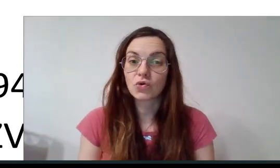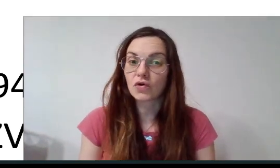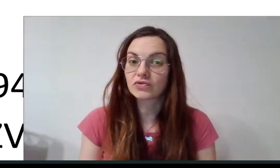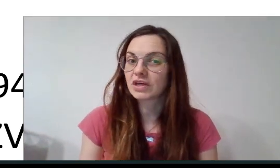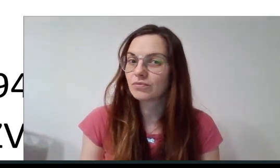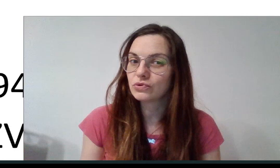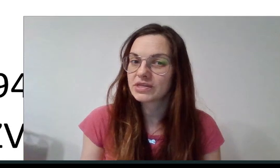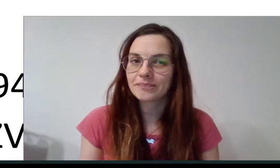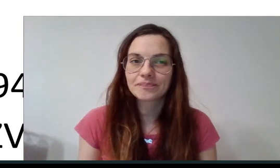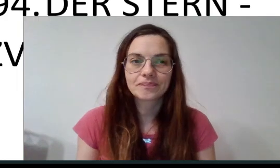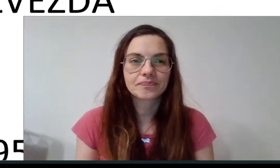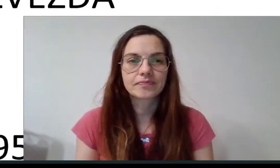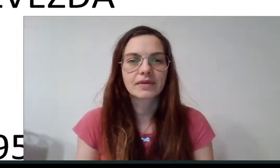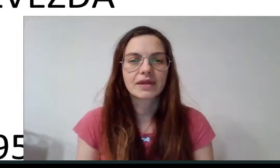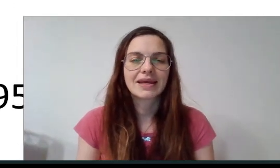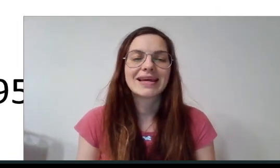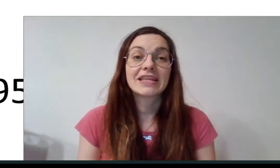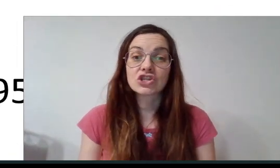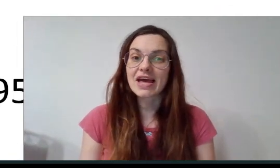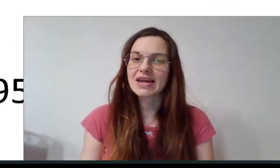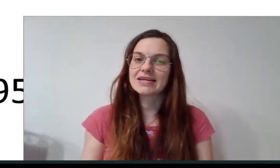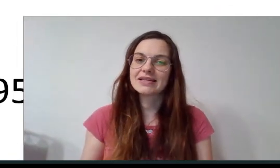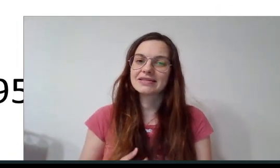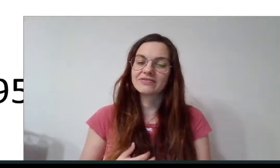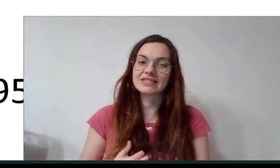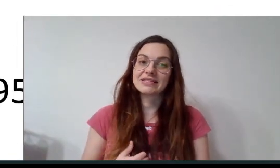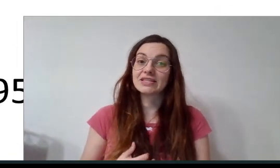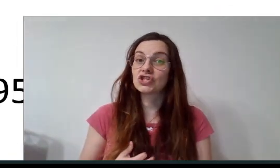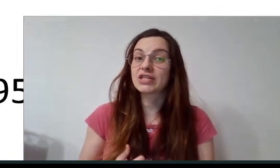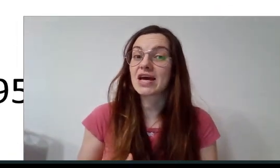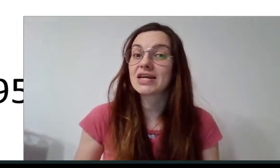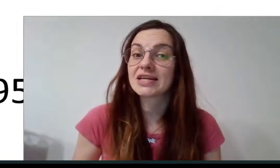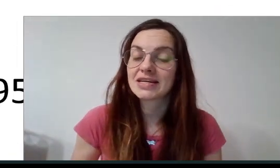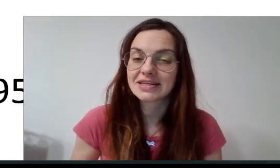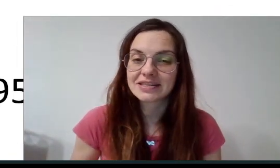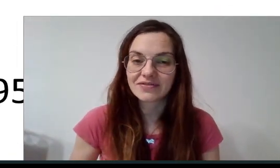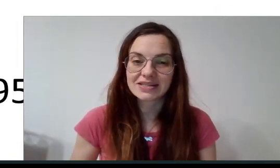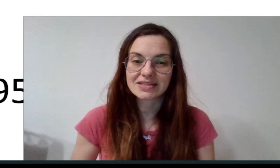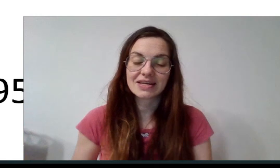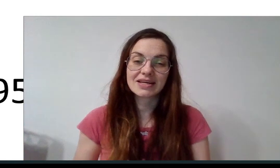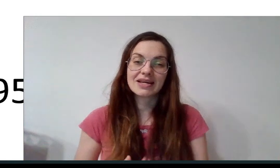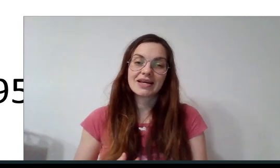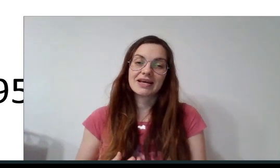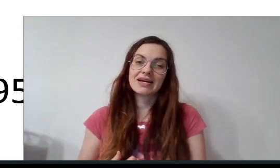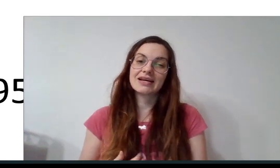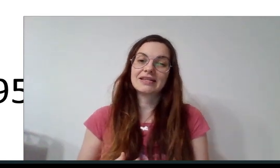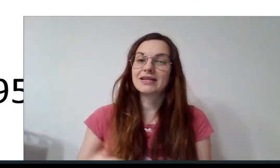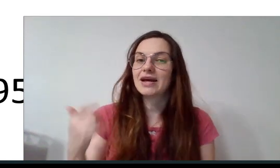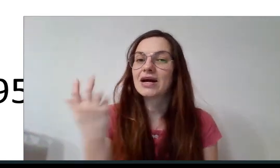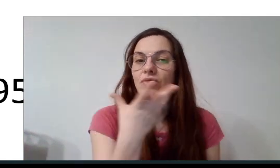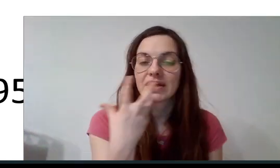Gemüse. Der Stern, zvezda, die Sterne, zvezde, deine